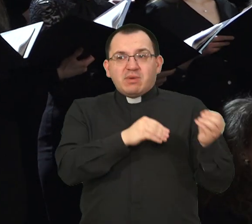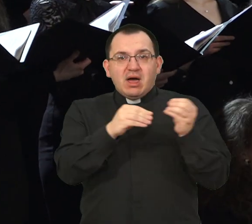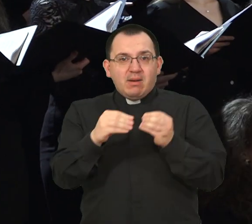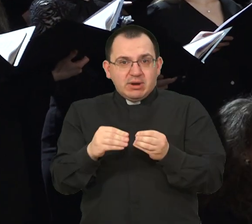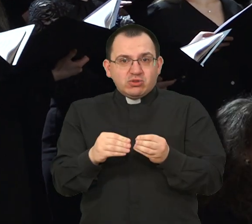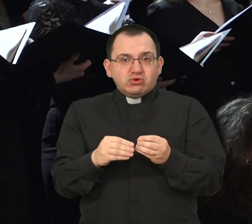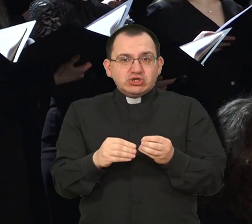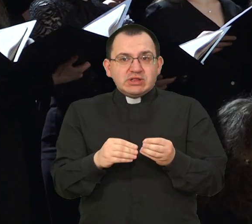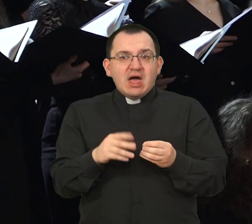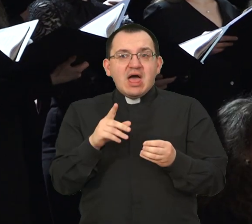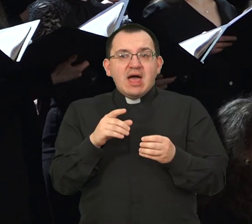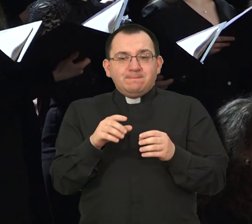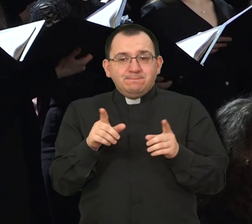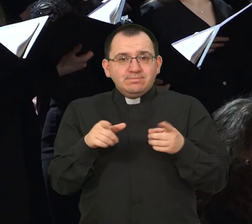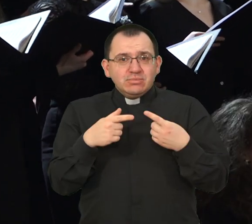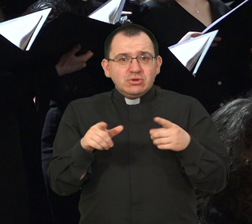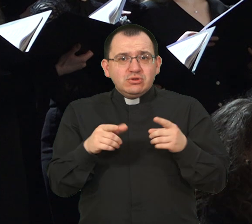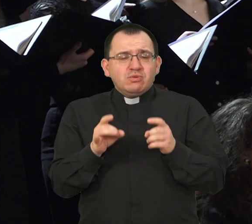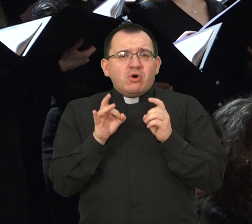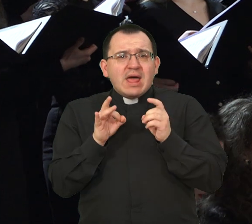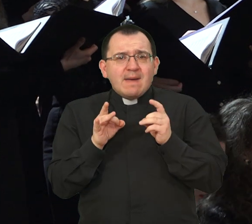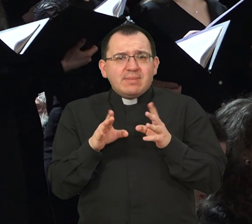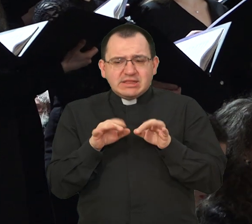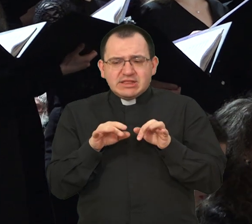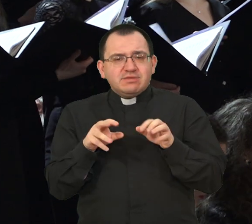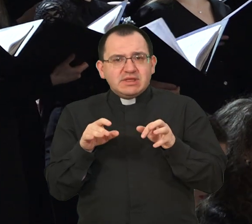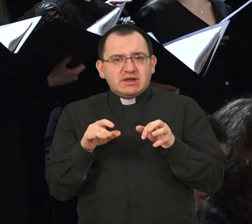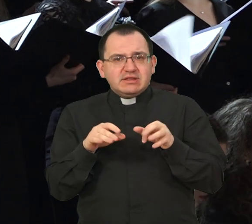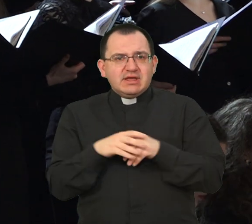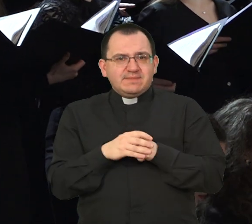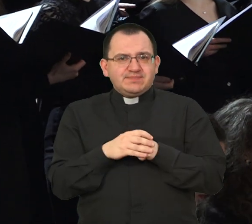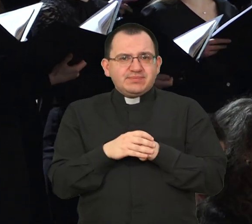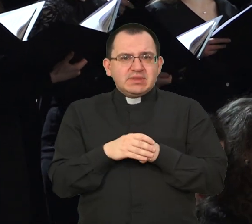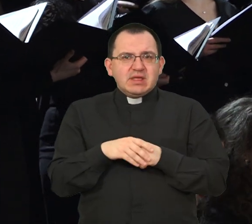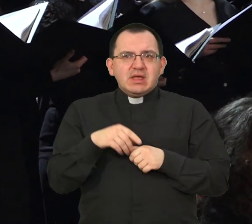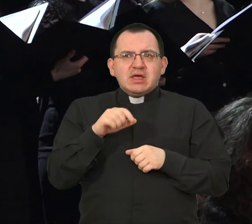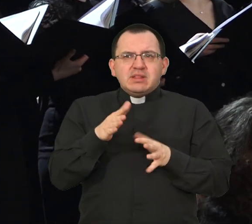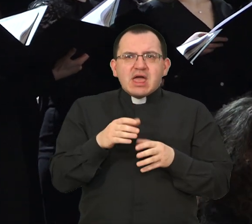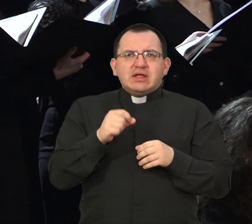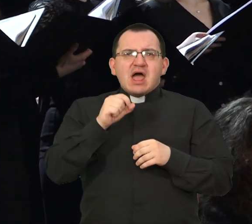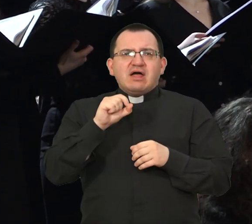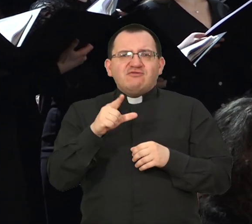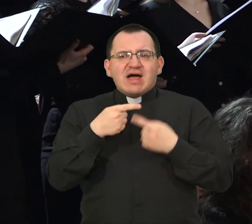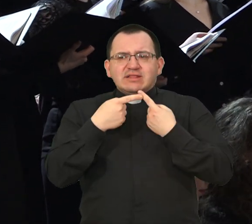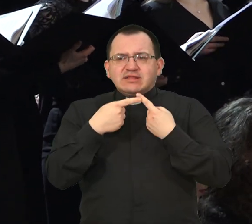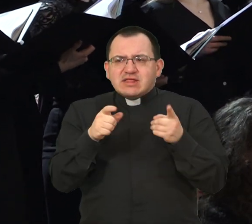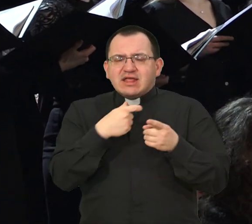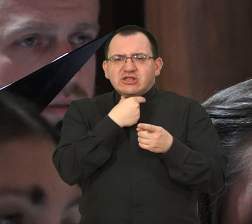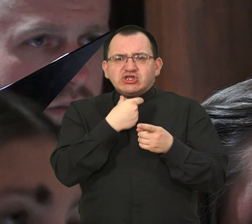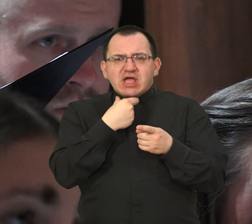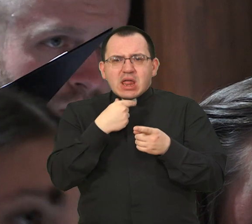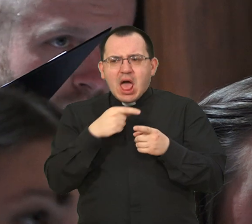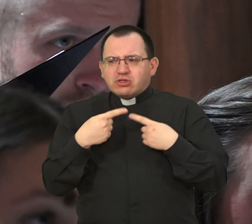za zbor a kapela i četiri solista. Raskošno višeglasje koje ponekad obuhvaća i 12